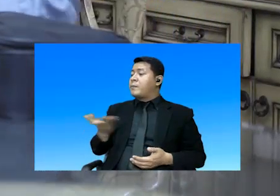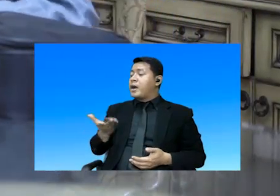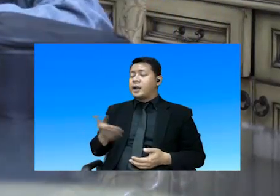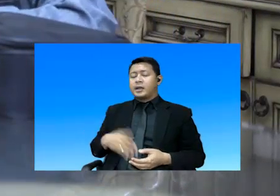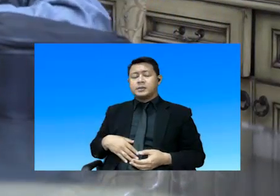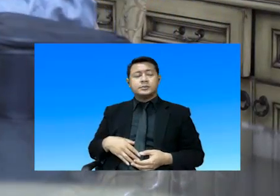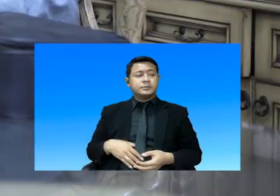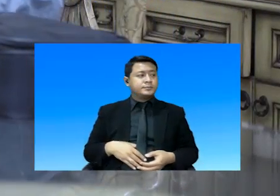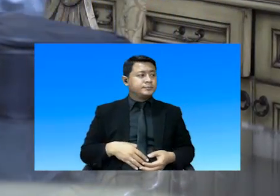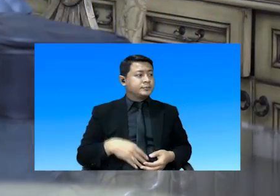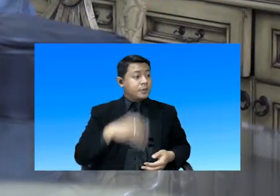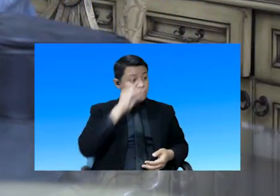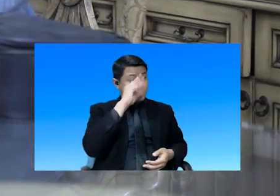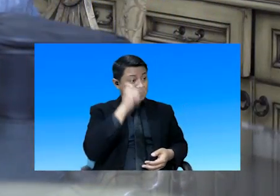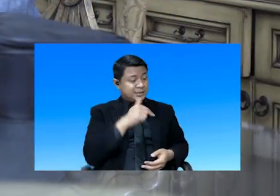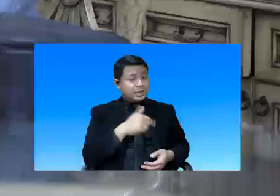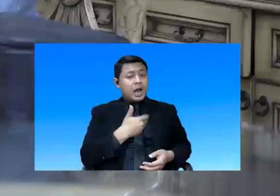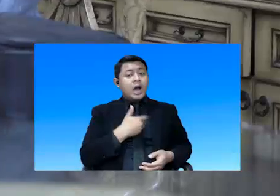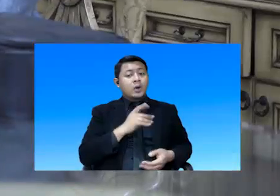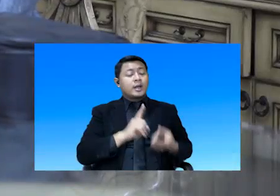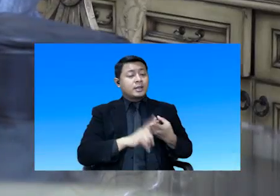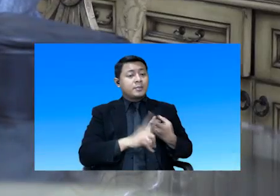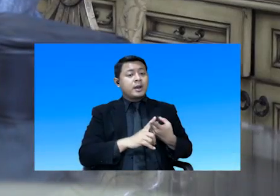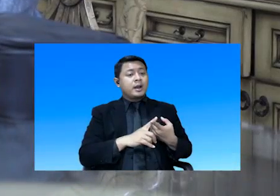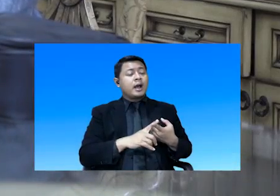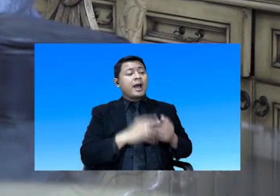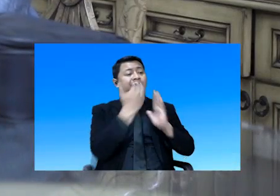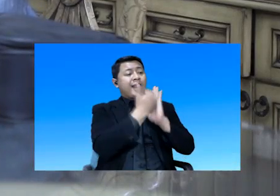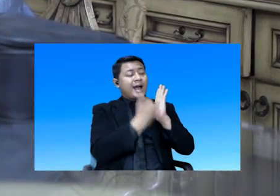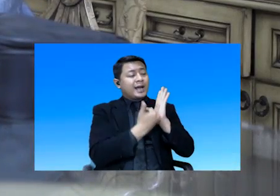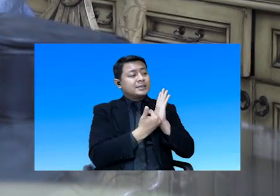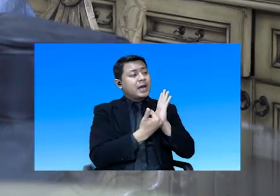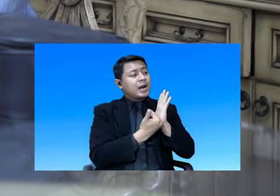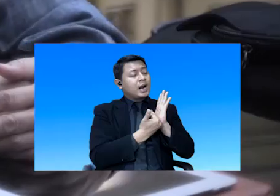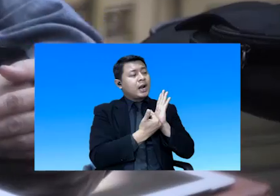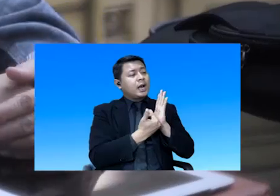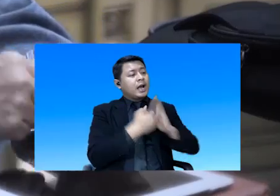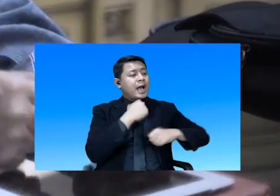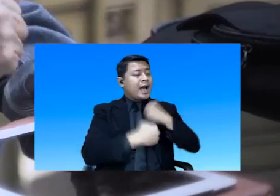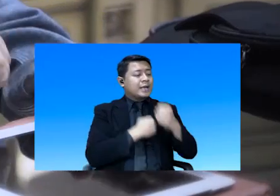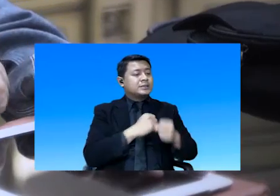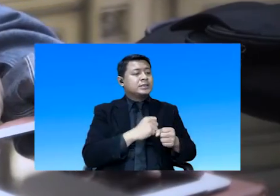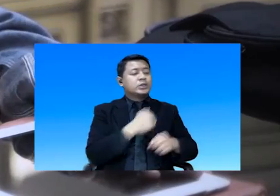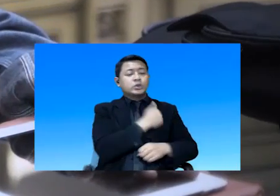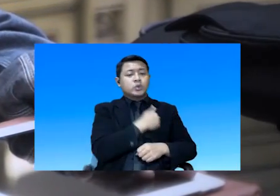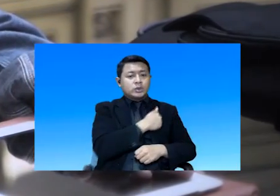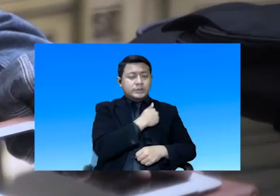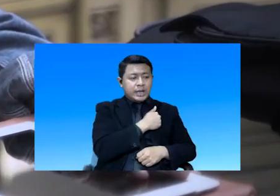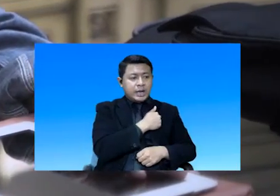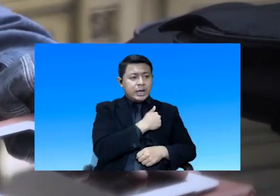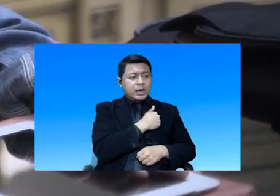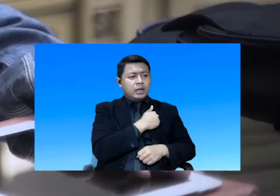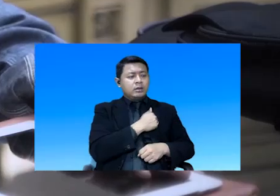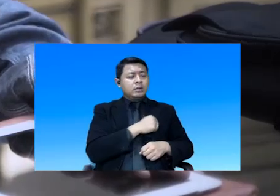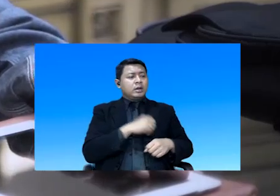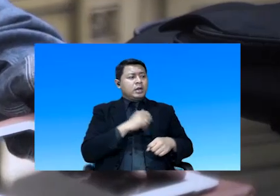Pak. Pagi ini, aku sama teman-teman ada acara aksi sosial. Biar lagi pandemi kayak gini nih, Pak.